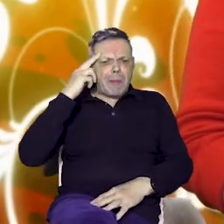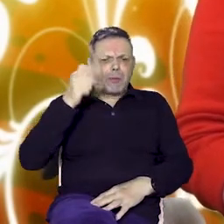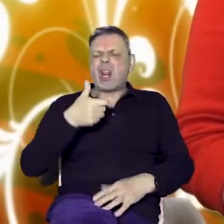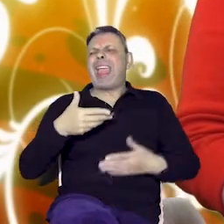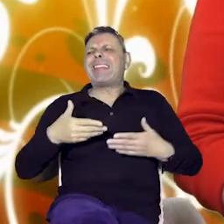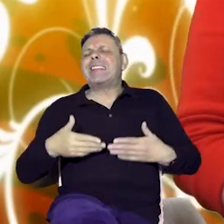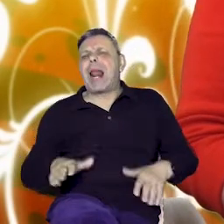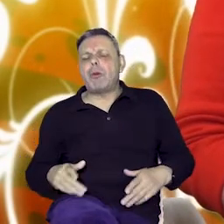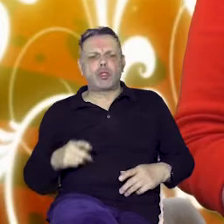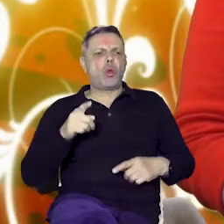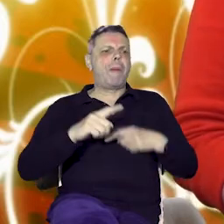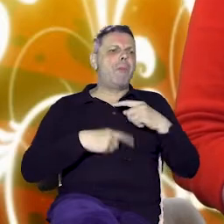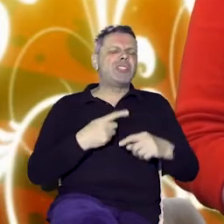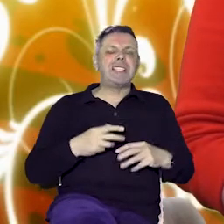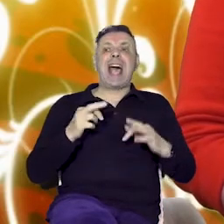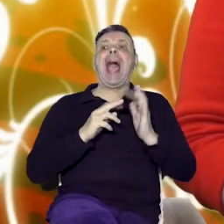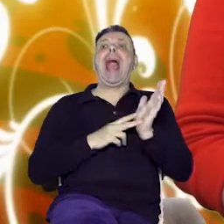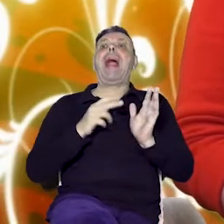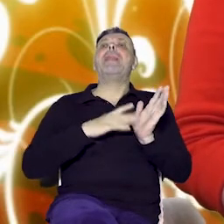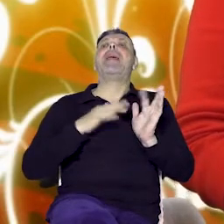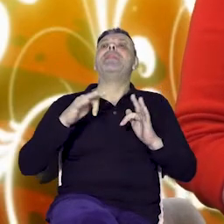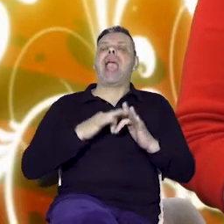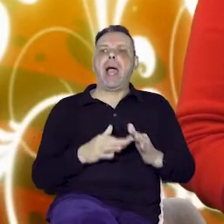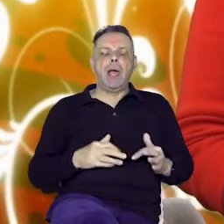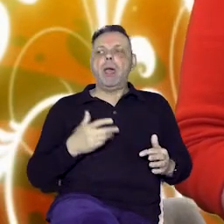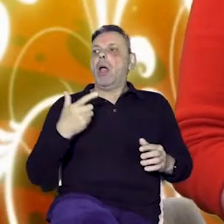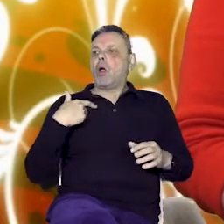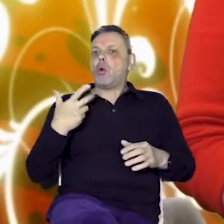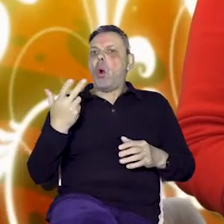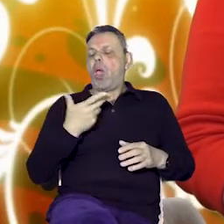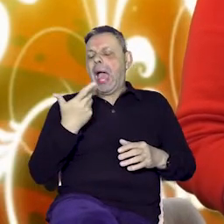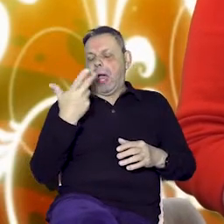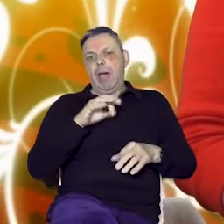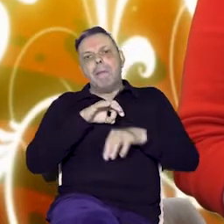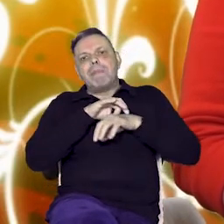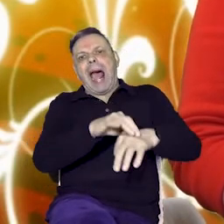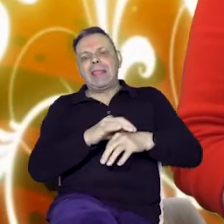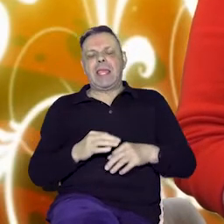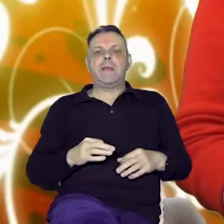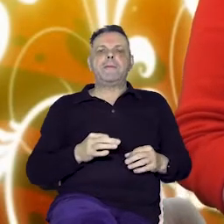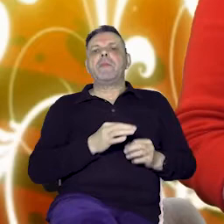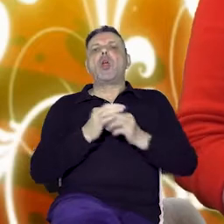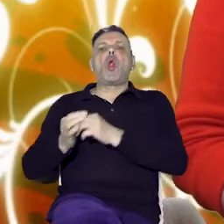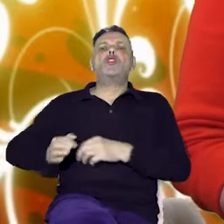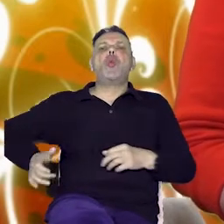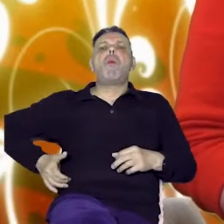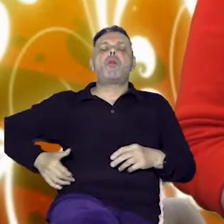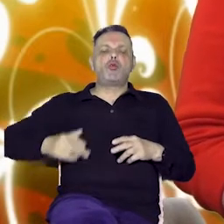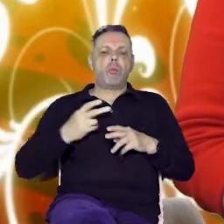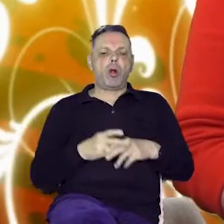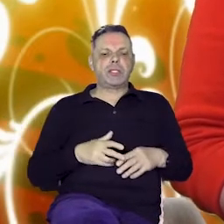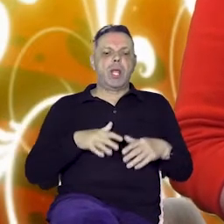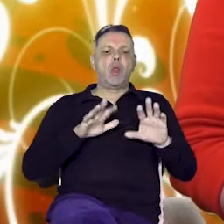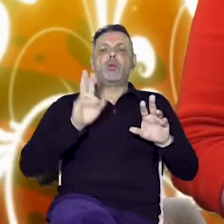stvari posljedica teške anemije, koja neizostavno, praktički neizostavno prati kroničnu bubrežnu bolest. Ljudi mogu imati